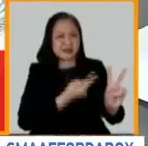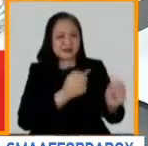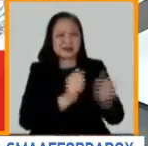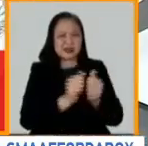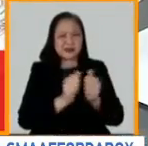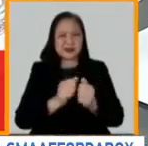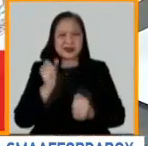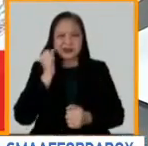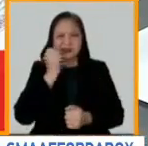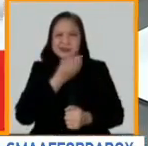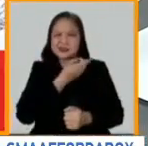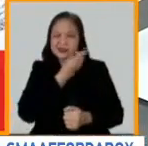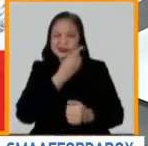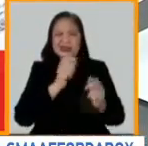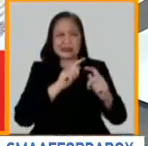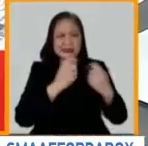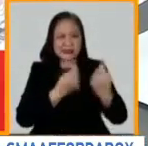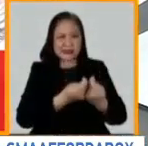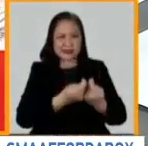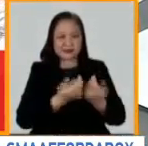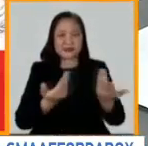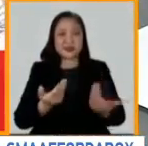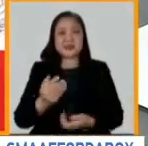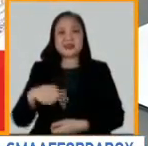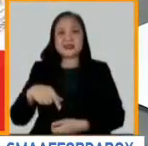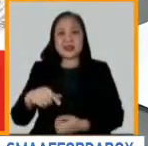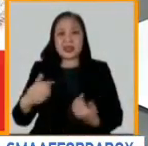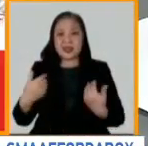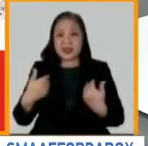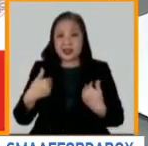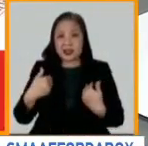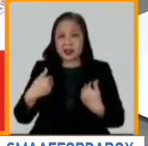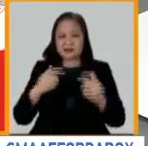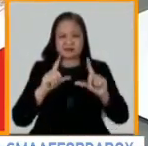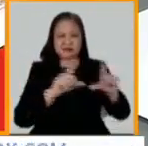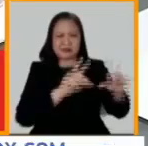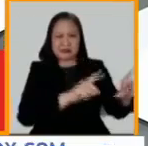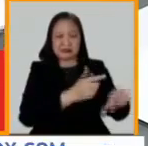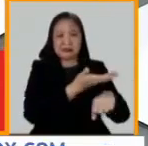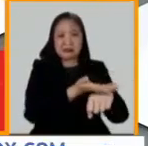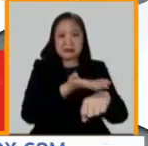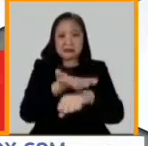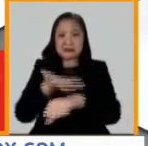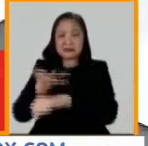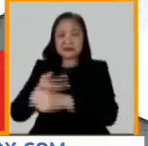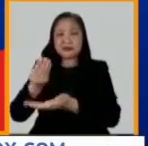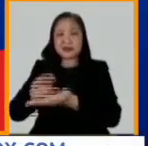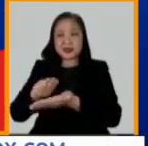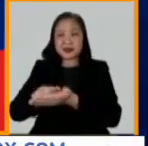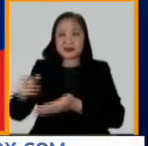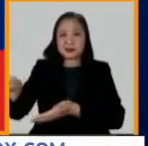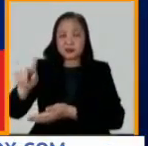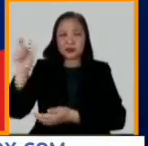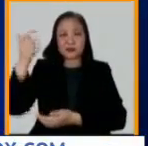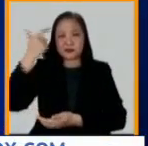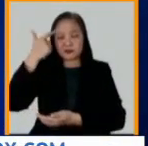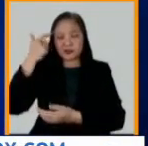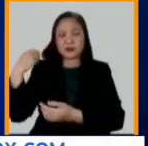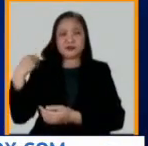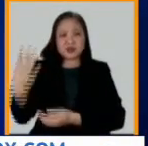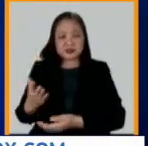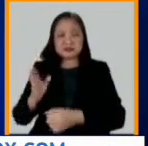City. Ang mga suspect daw ay nanghihingi ng pera sa ilang local government officials at negosyante. Sa isang